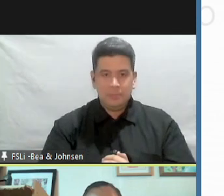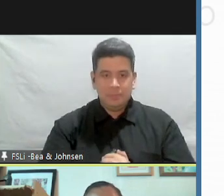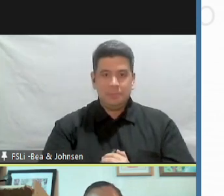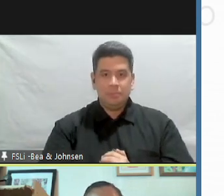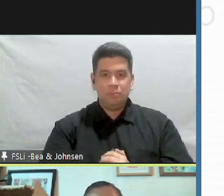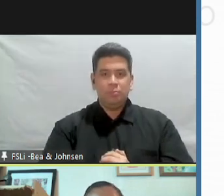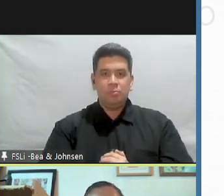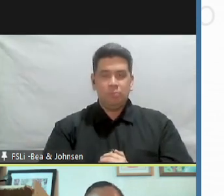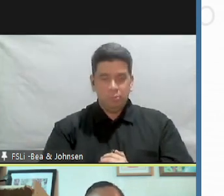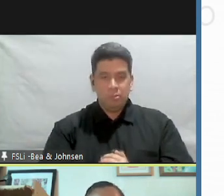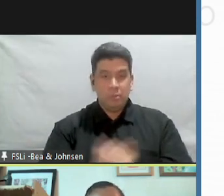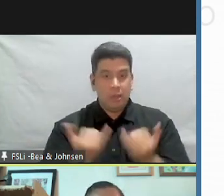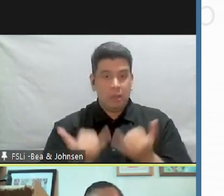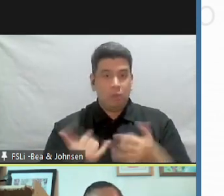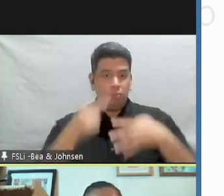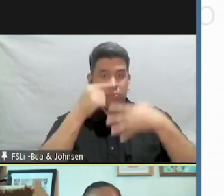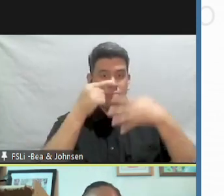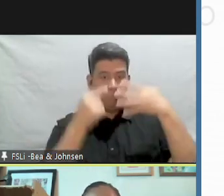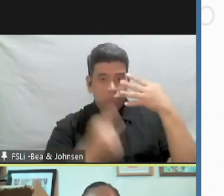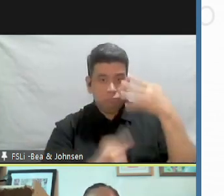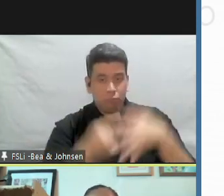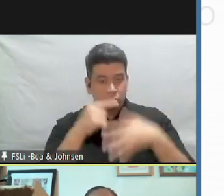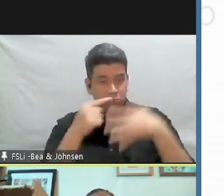mga puntos na lumabas during sa